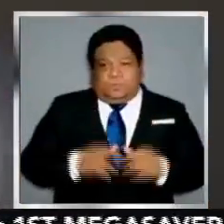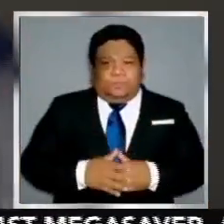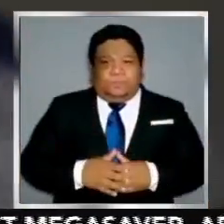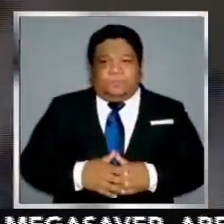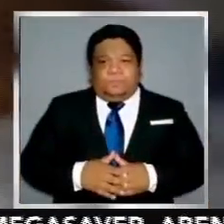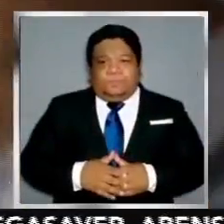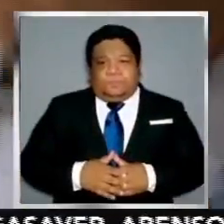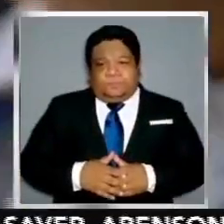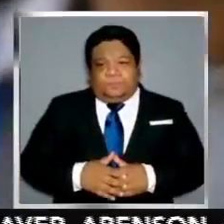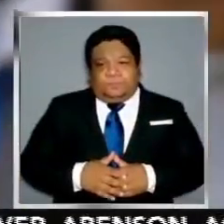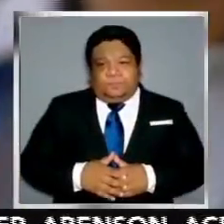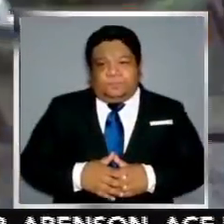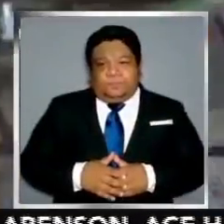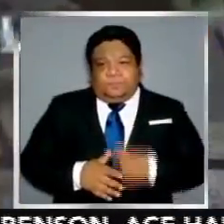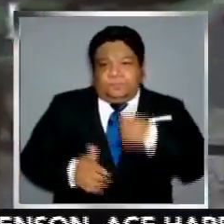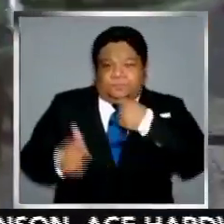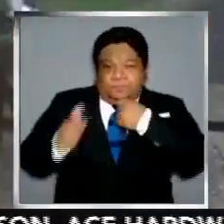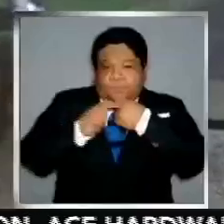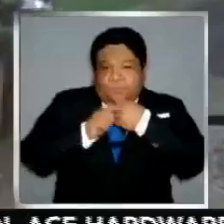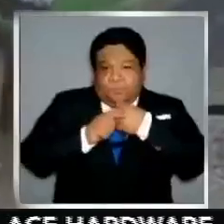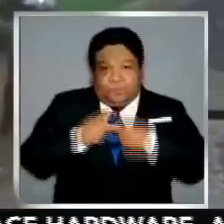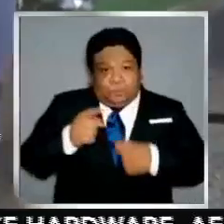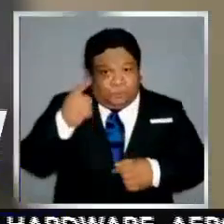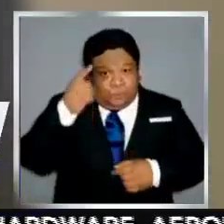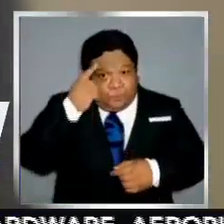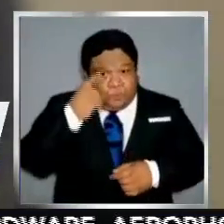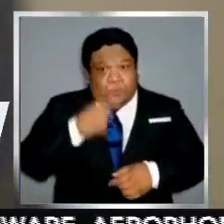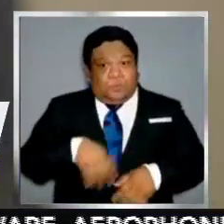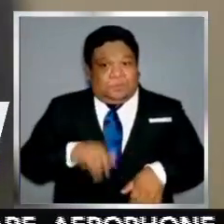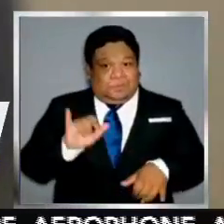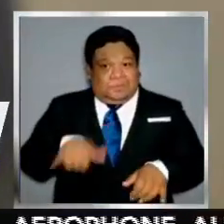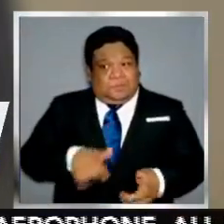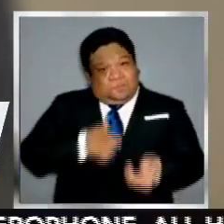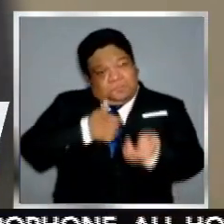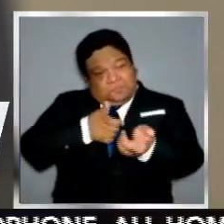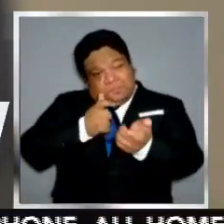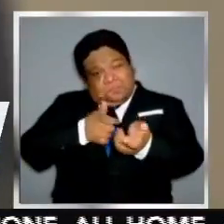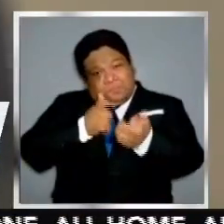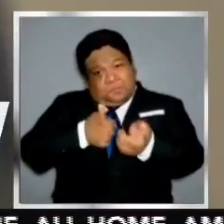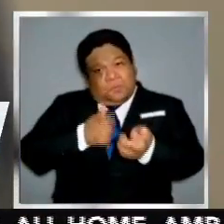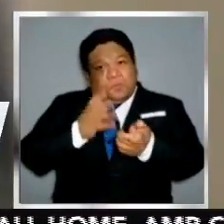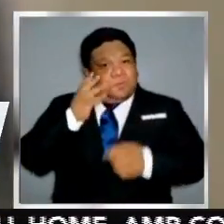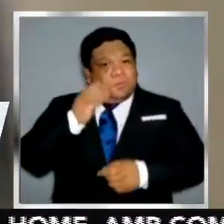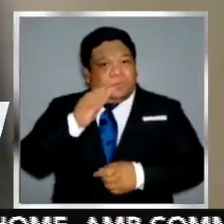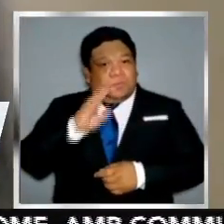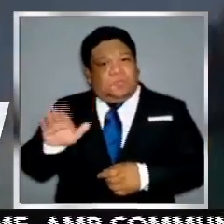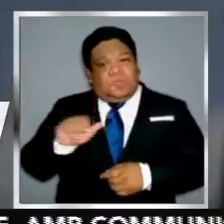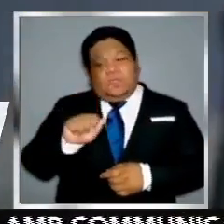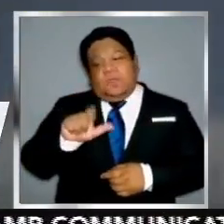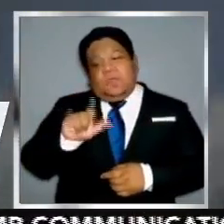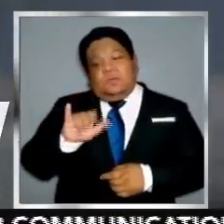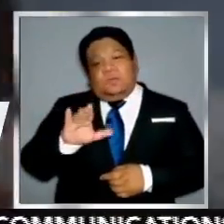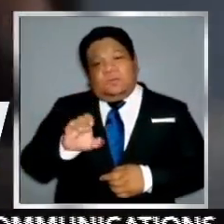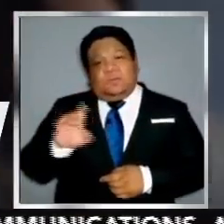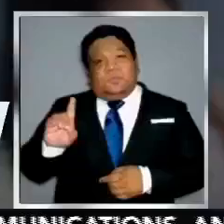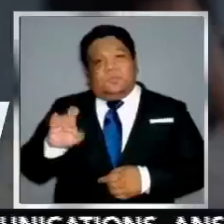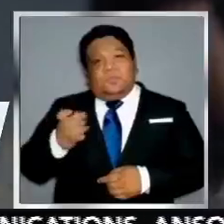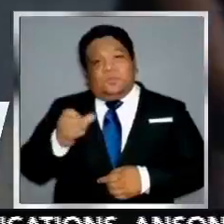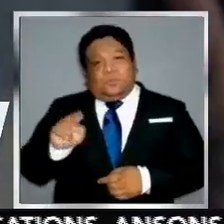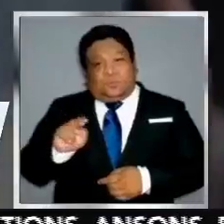Sinong mag-aakala na ang gun handling and shooting 101 ni Alice Dixon 3 years ago?